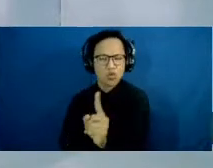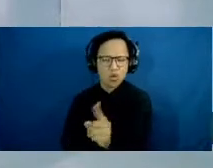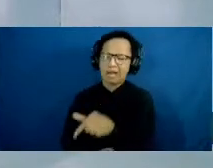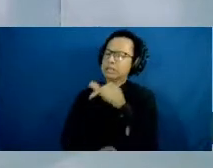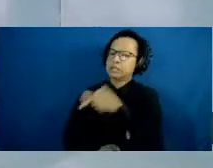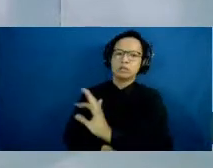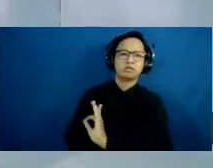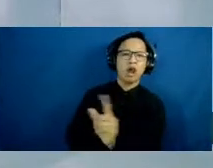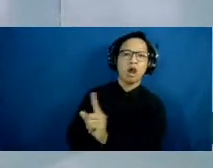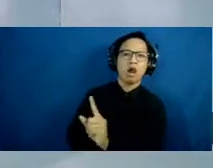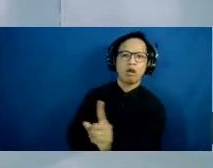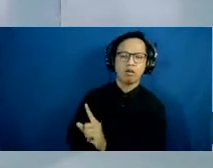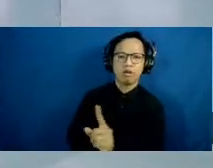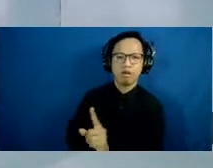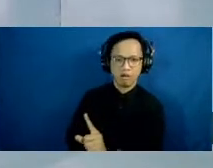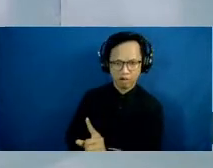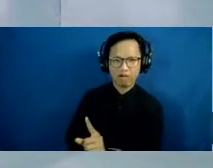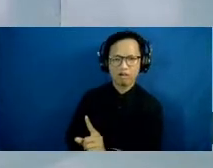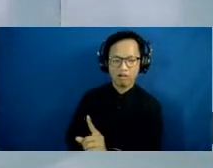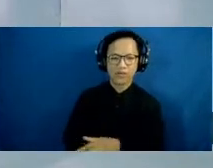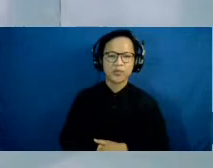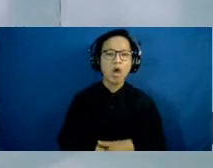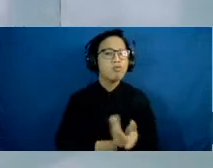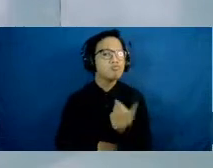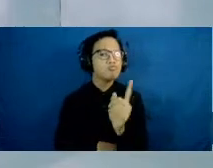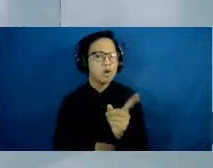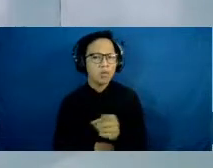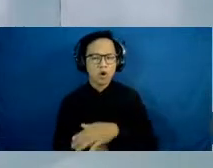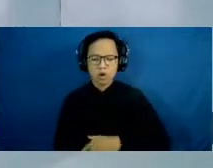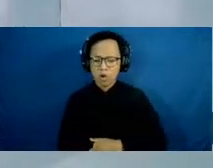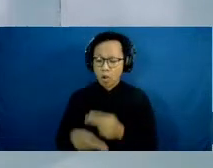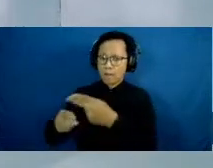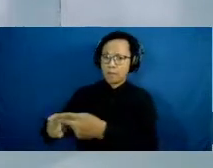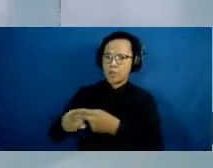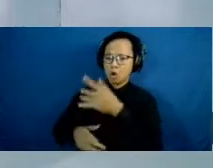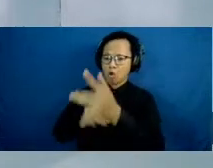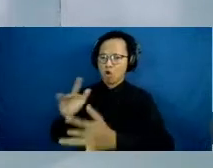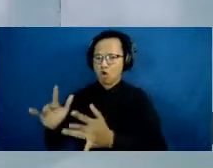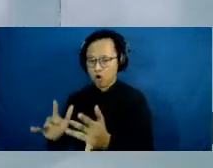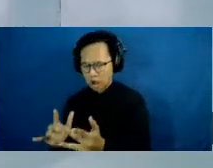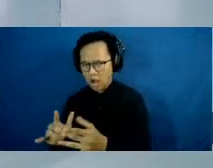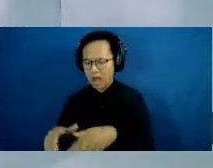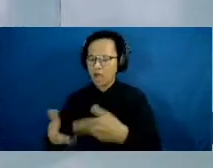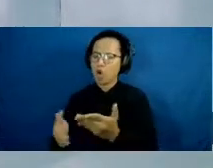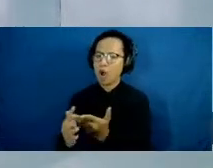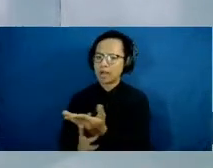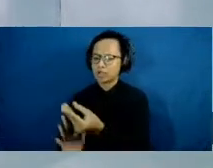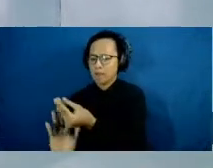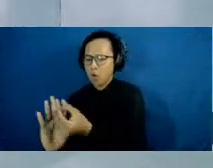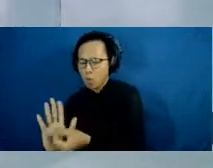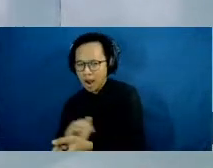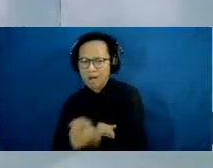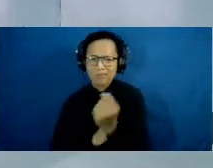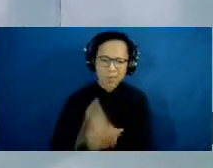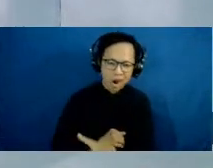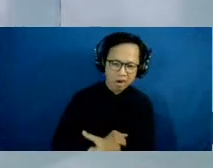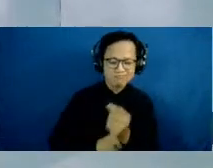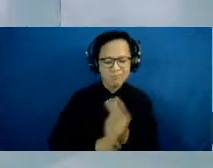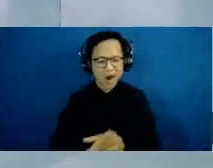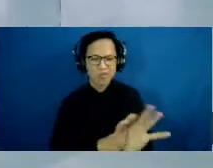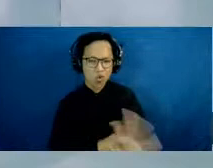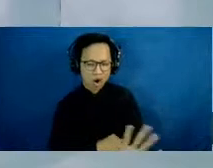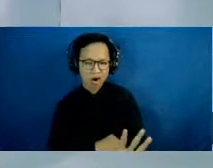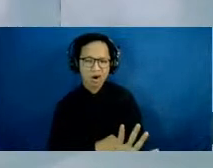pernah dikabulkan, karena tidak pernah ada pinjaman-pinjaman ataupun akses permodalan, baik itu di perbankan, non-bank maupun